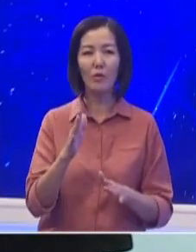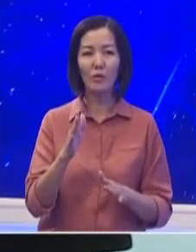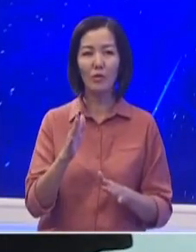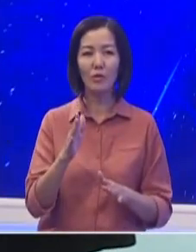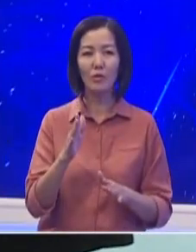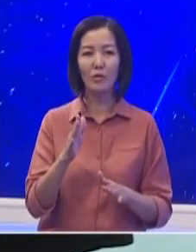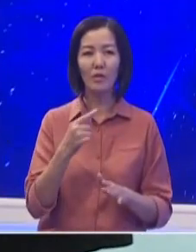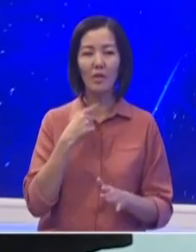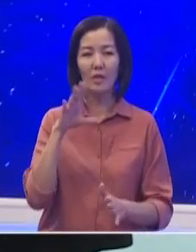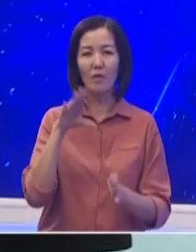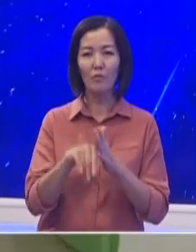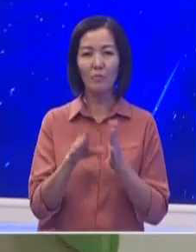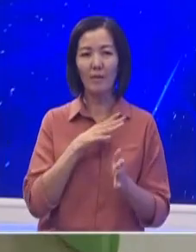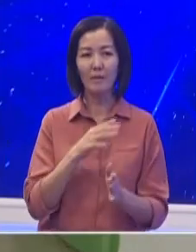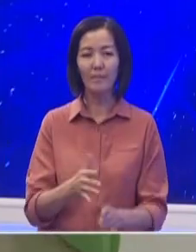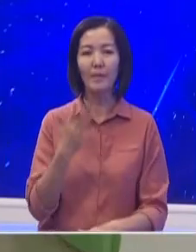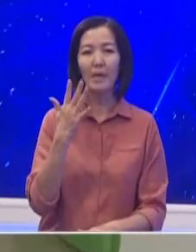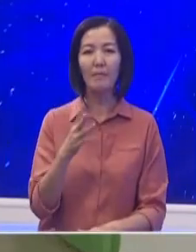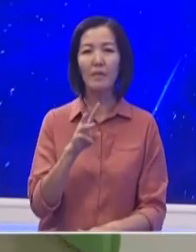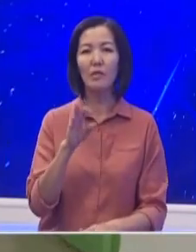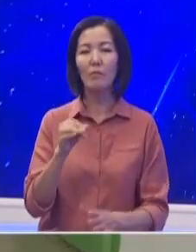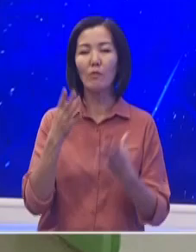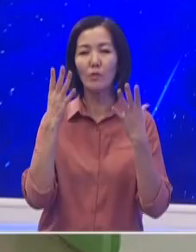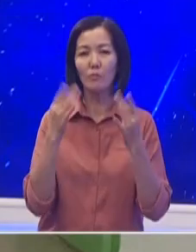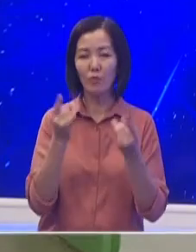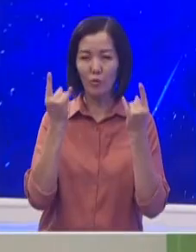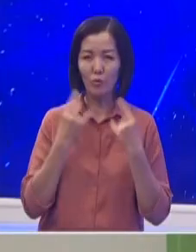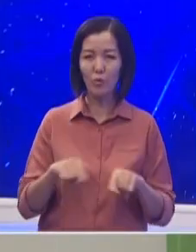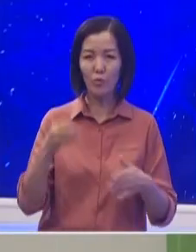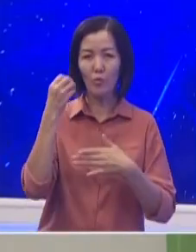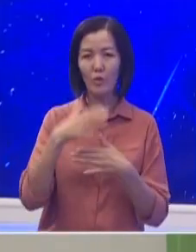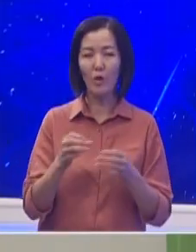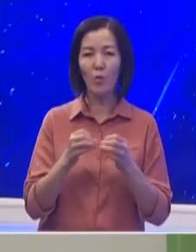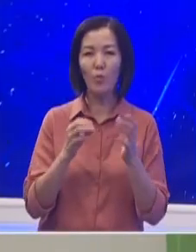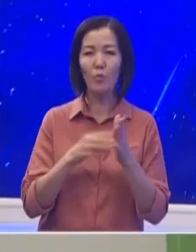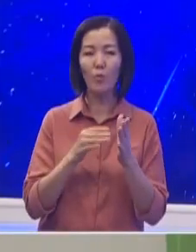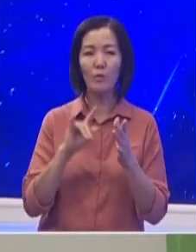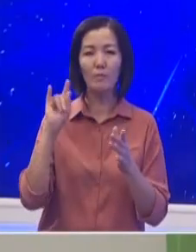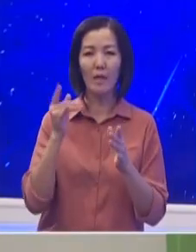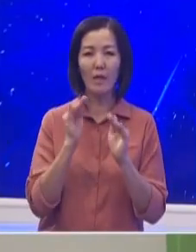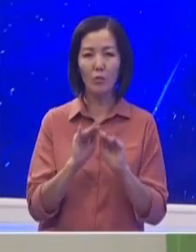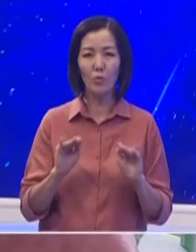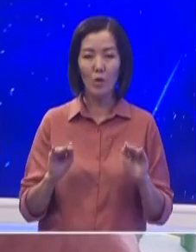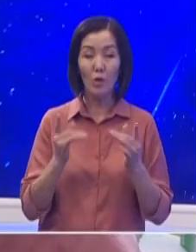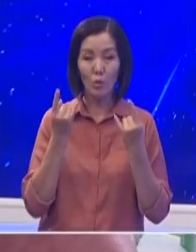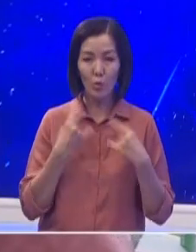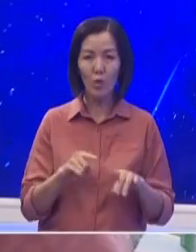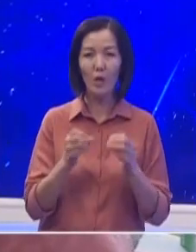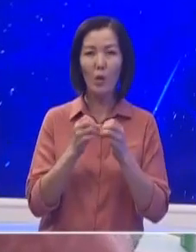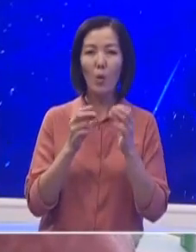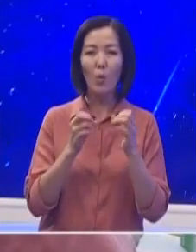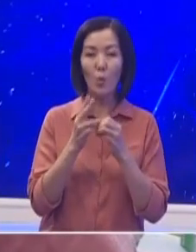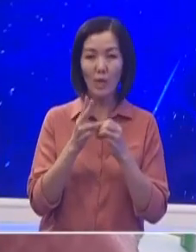болғаннан кейін дауыс бердік. 5-ші маусым күні перинаталдық орталықта 19 бала дүниеге келген. Олардың 12-сі